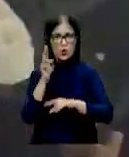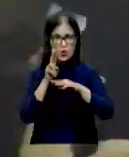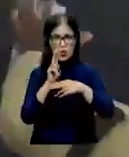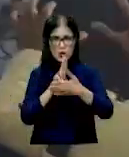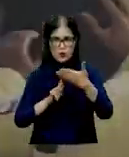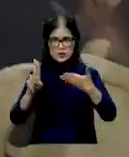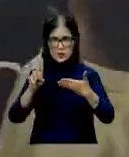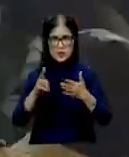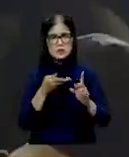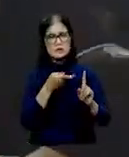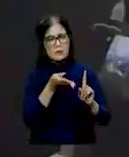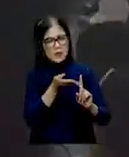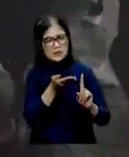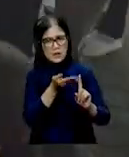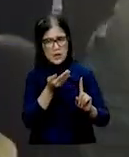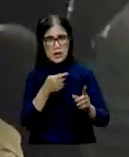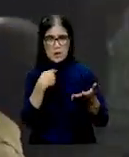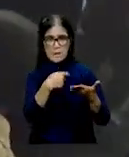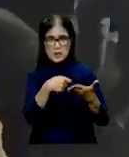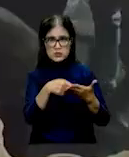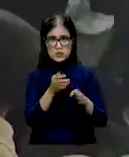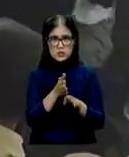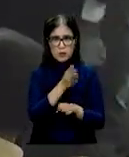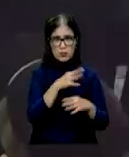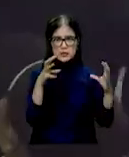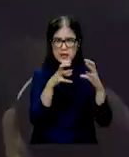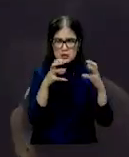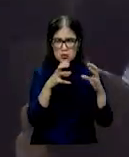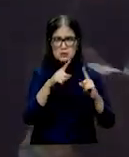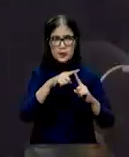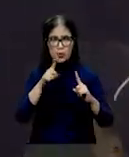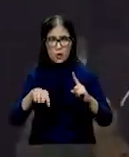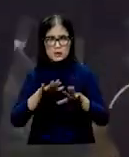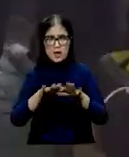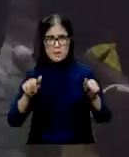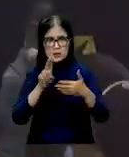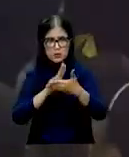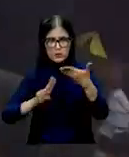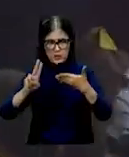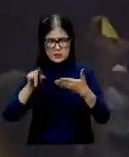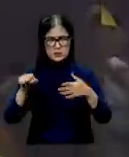Aksi mahasiswa memanas setelah sebelumnya sempat terlibat ricuh dengan petugas keamanan kampus.